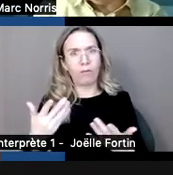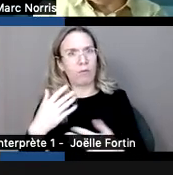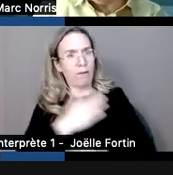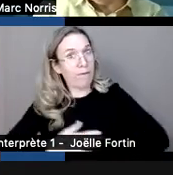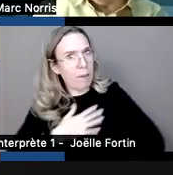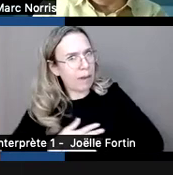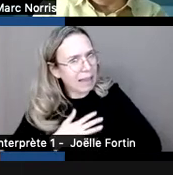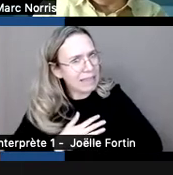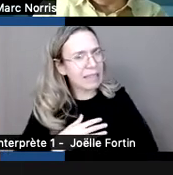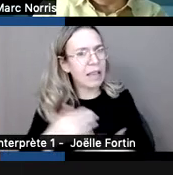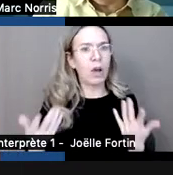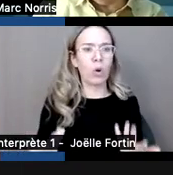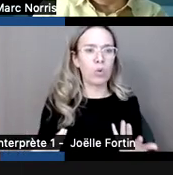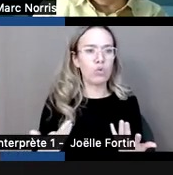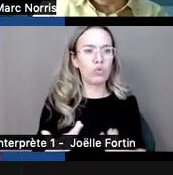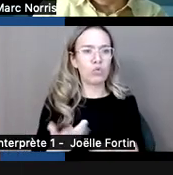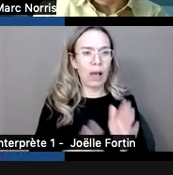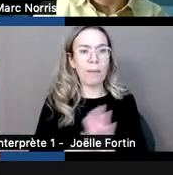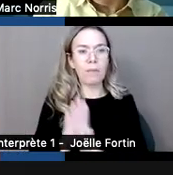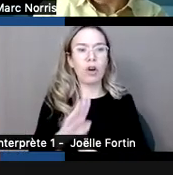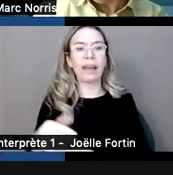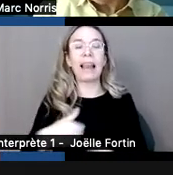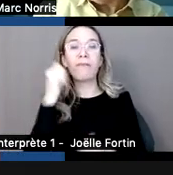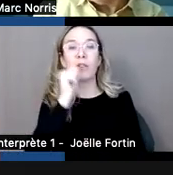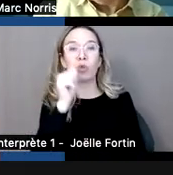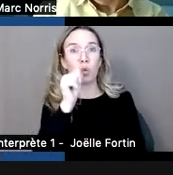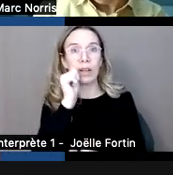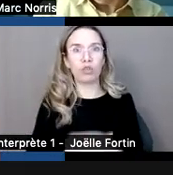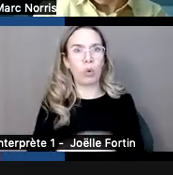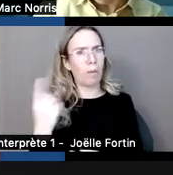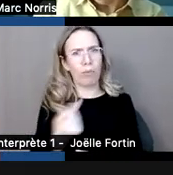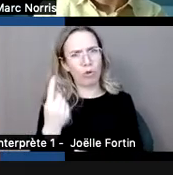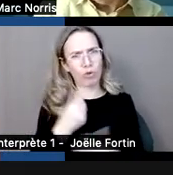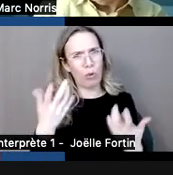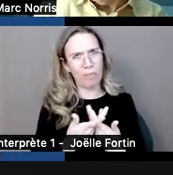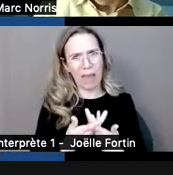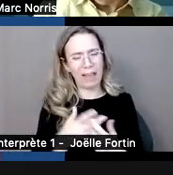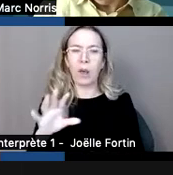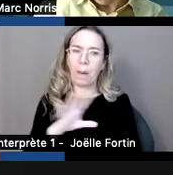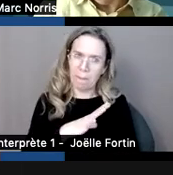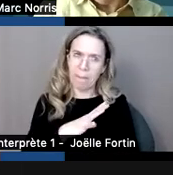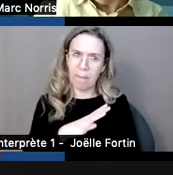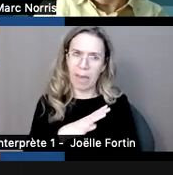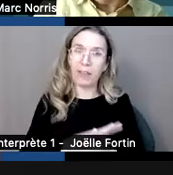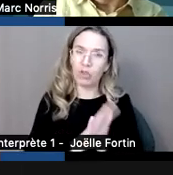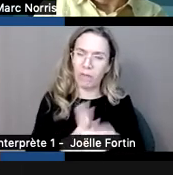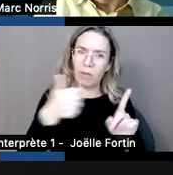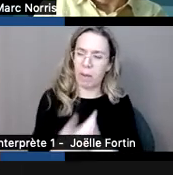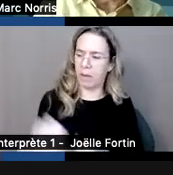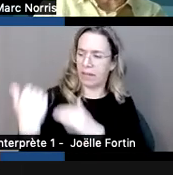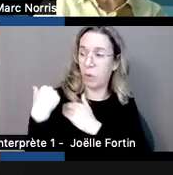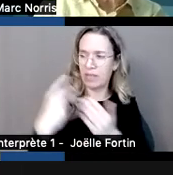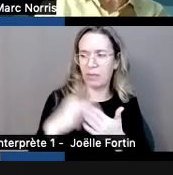soit améliorer son quotidien. Alors ça marche pas tout le temps, mais par contre le rendre acteur de son propre projet, c'est